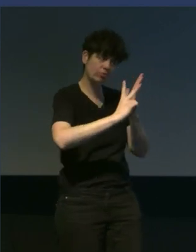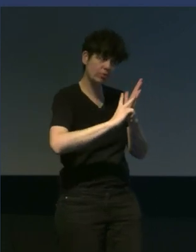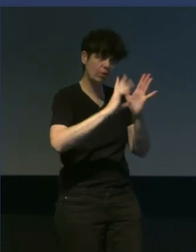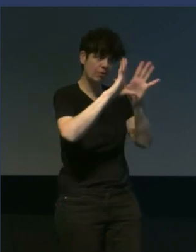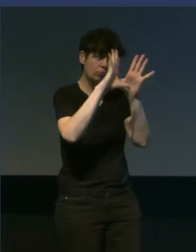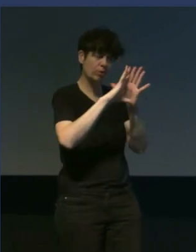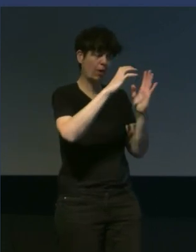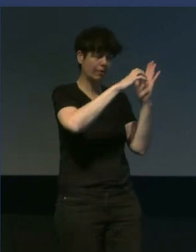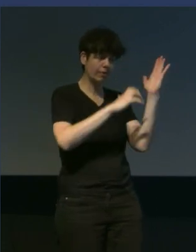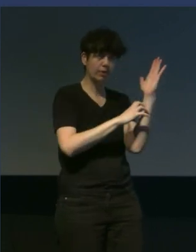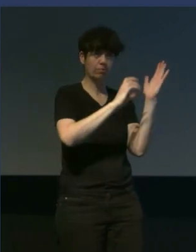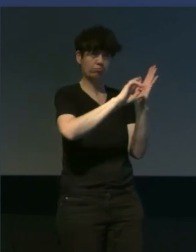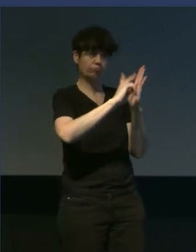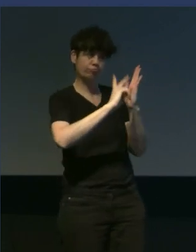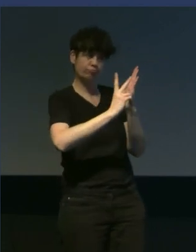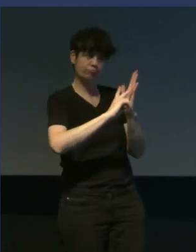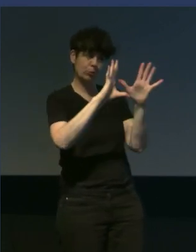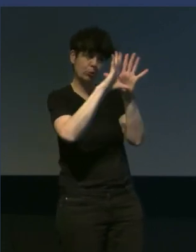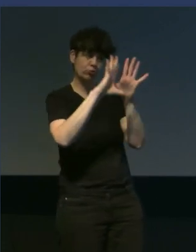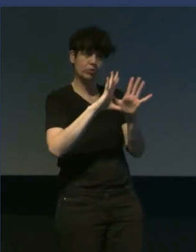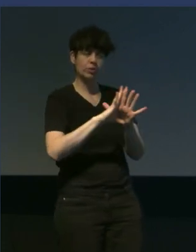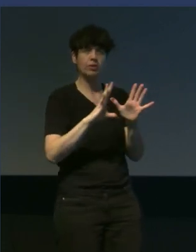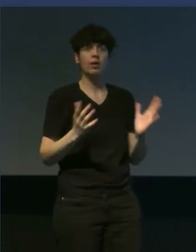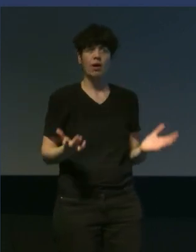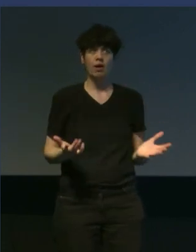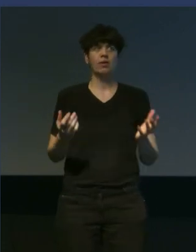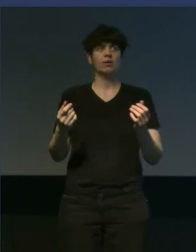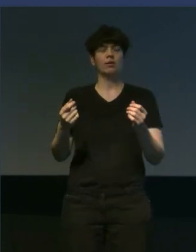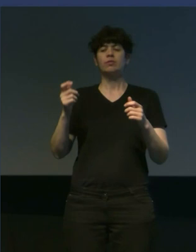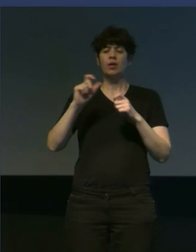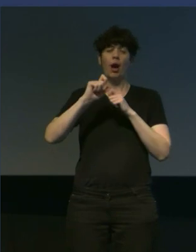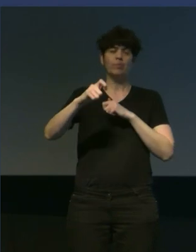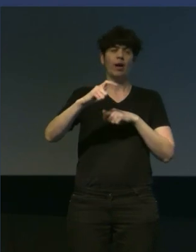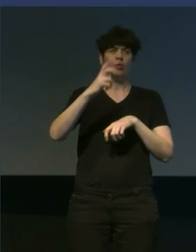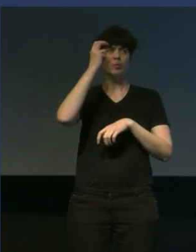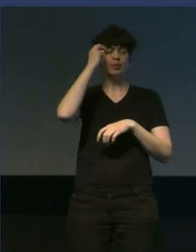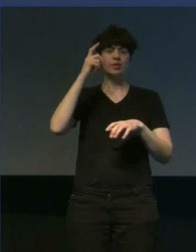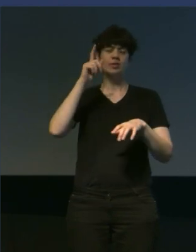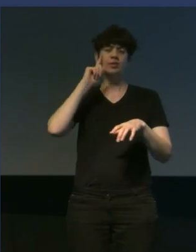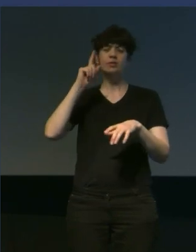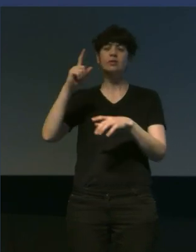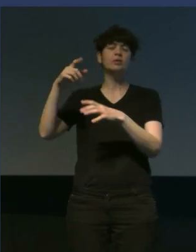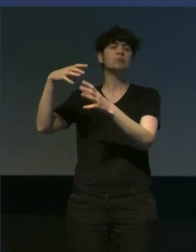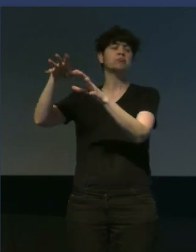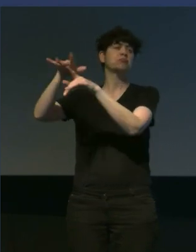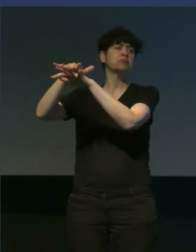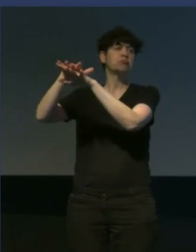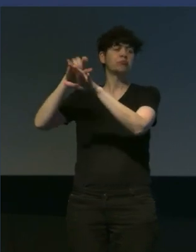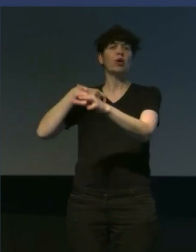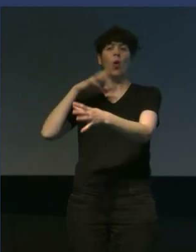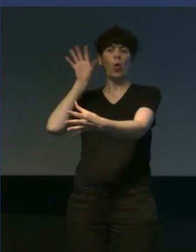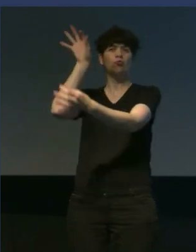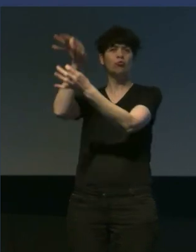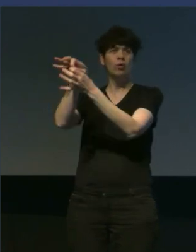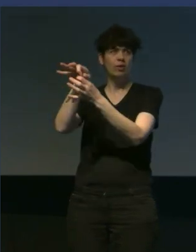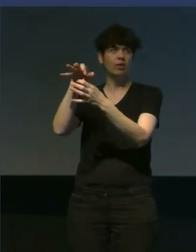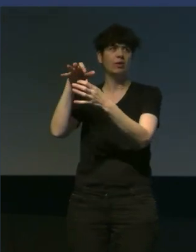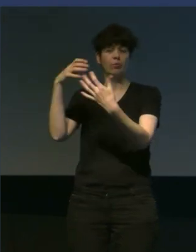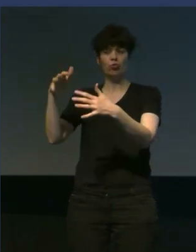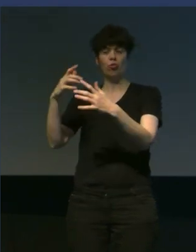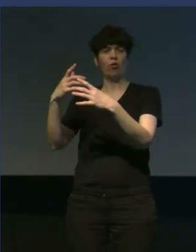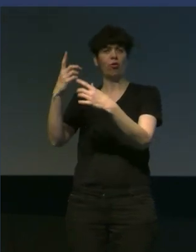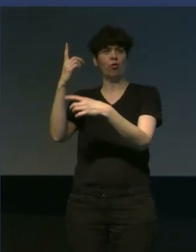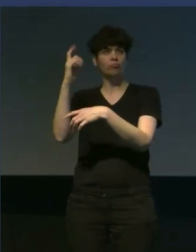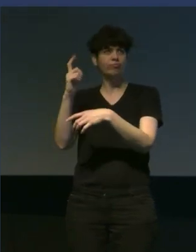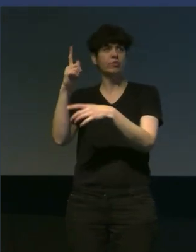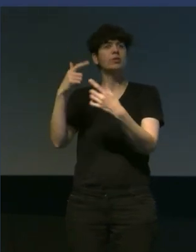articles. Donc, en fait, le mode opératoire, et ça, je l'ai appris après parce que moi, je suis rentrée plus tard dans la boucle, mais c'est qu'ils ont